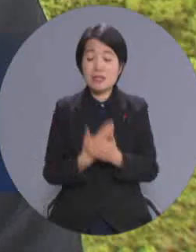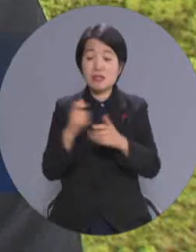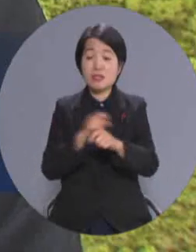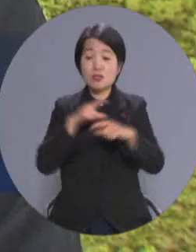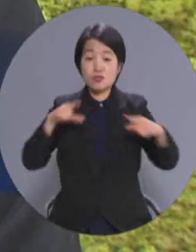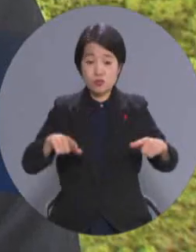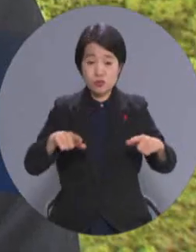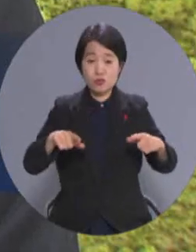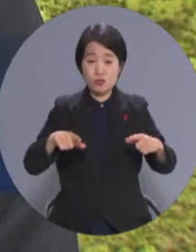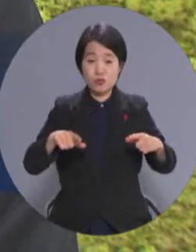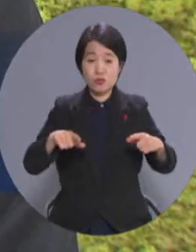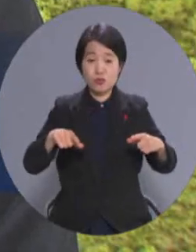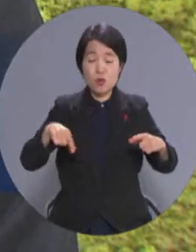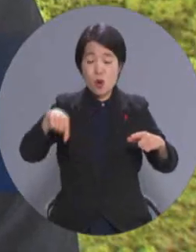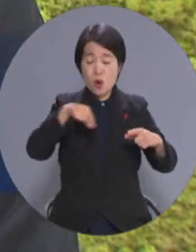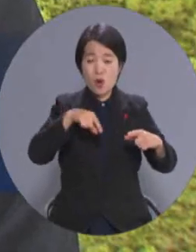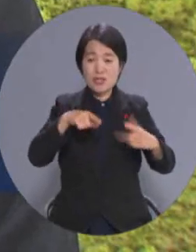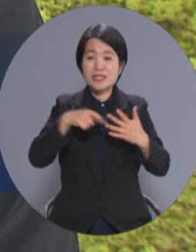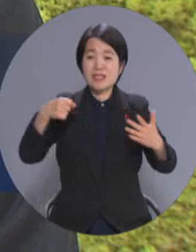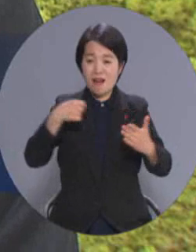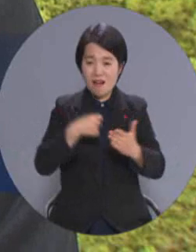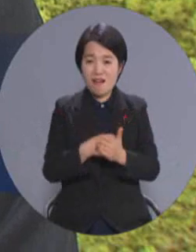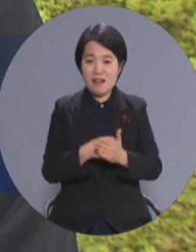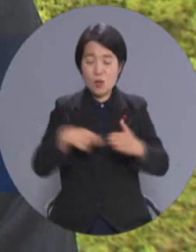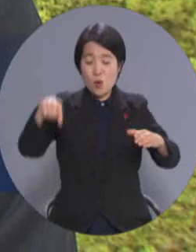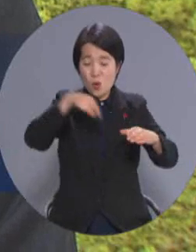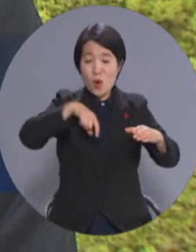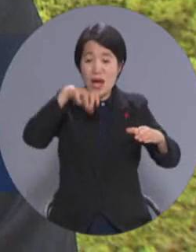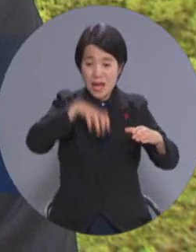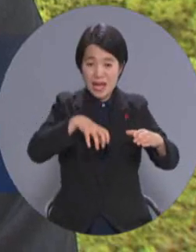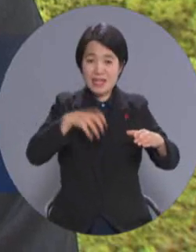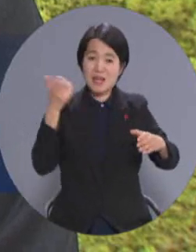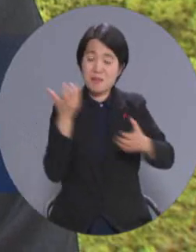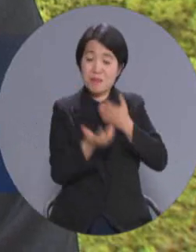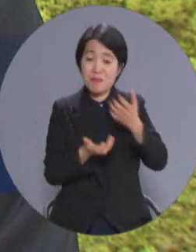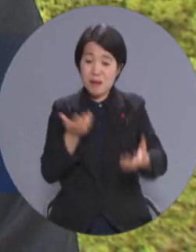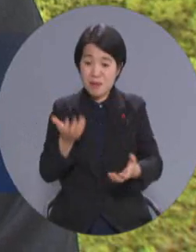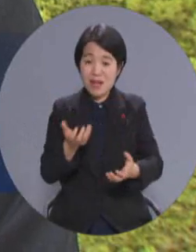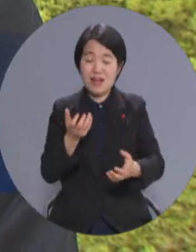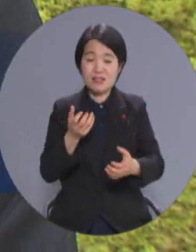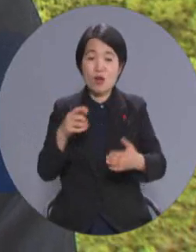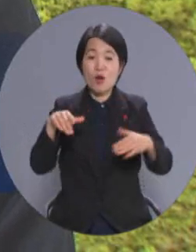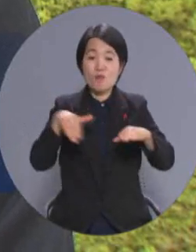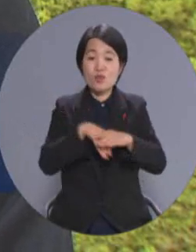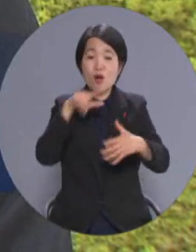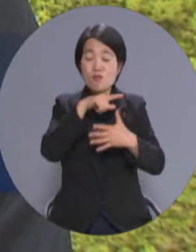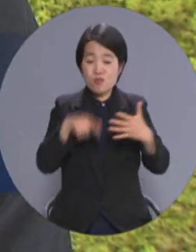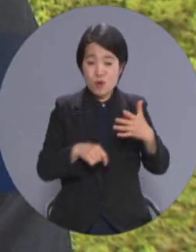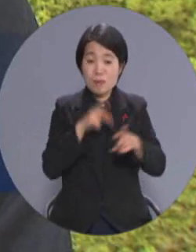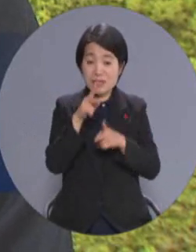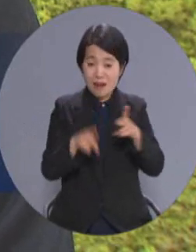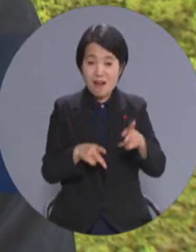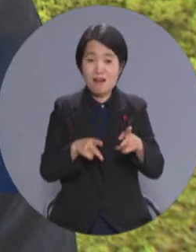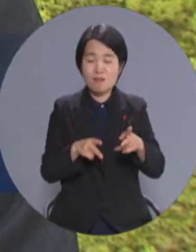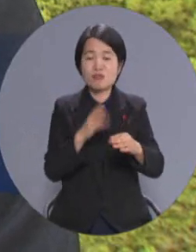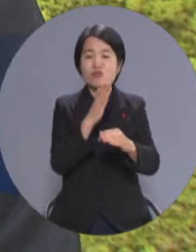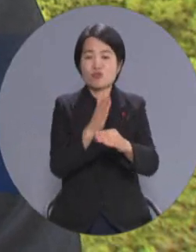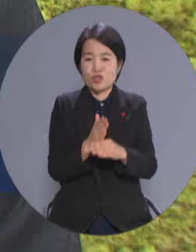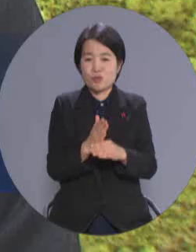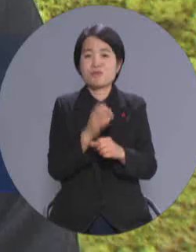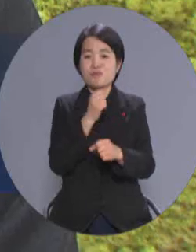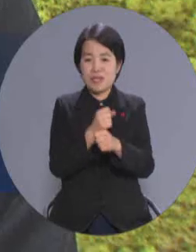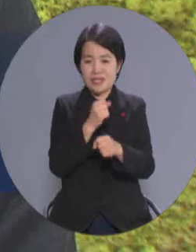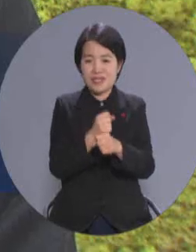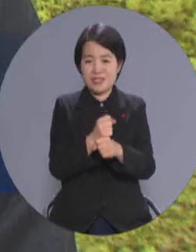이거를 풀어내는 게 굉장히 중요한 일입니다. 그래서 순천시 전체를 문화 콘텐츠 산업의 산업